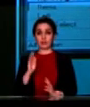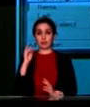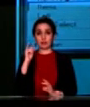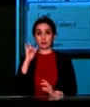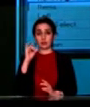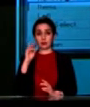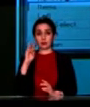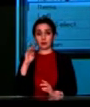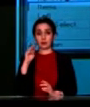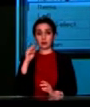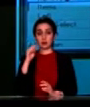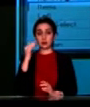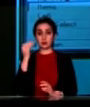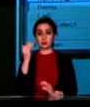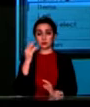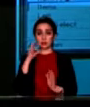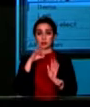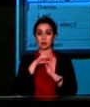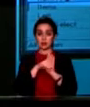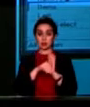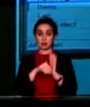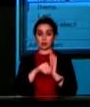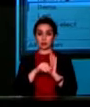Variantlarni item bo'limidan kiritiladi.